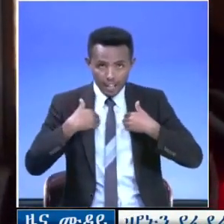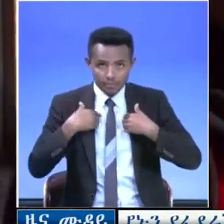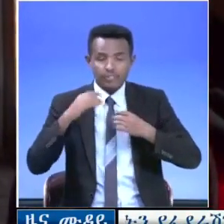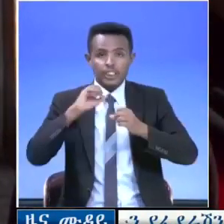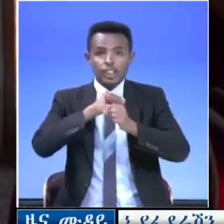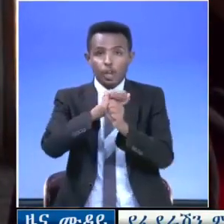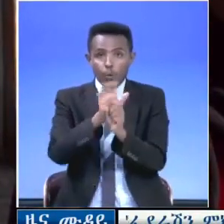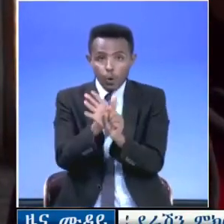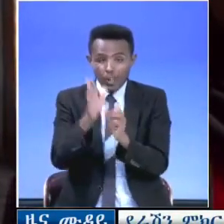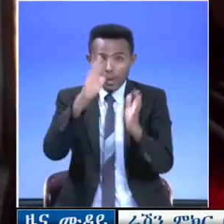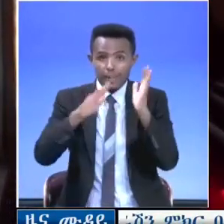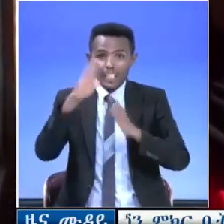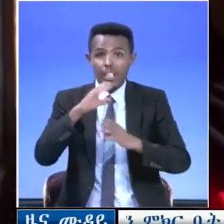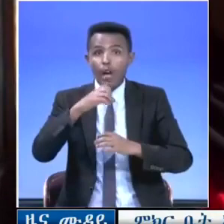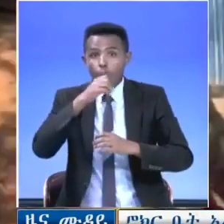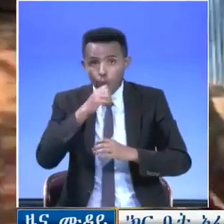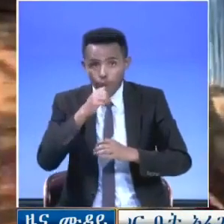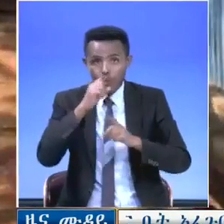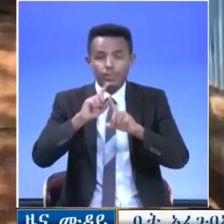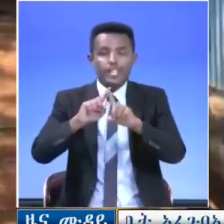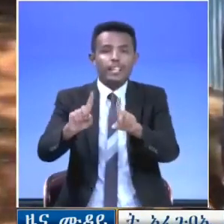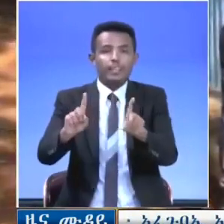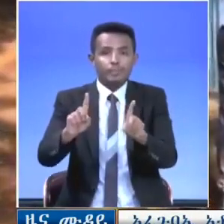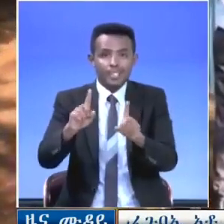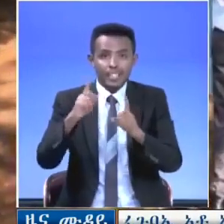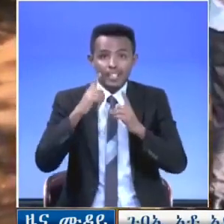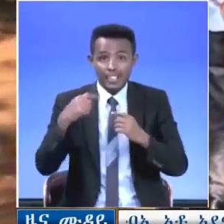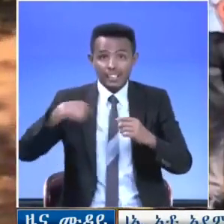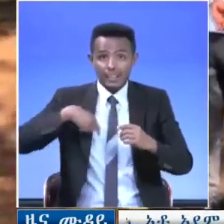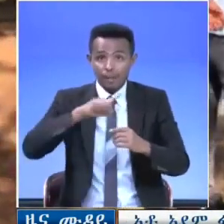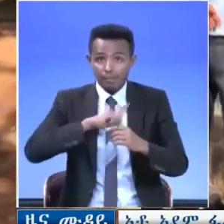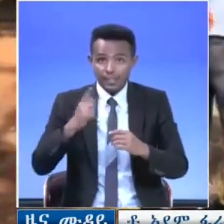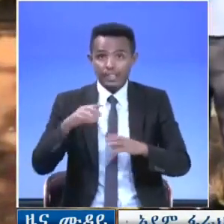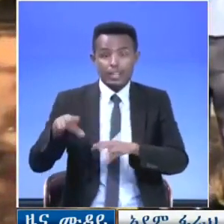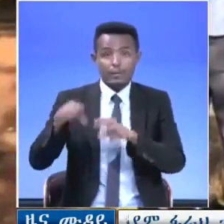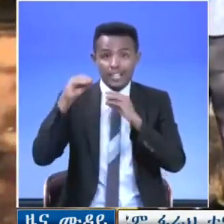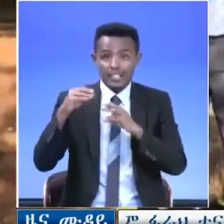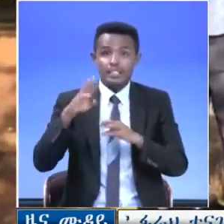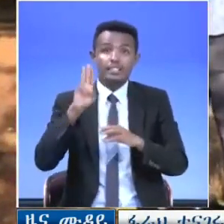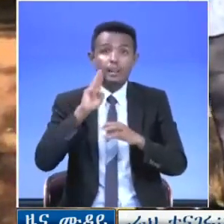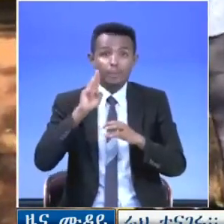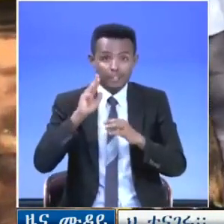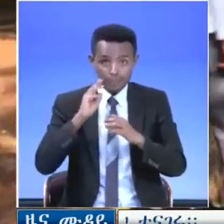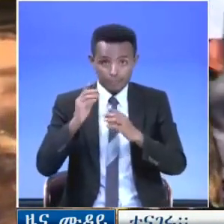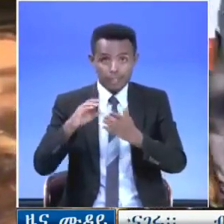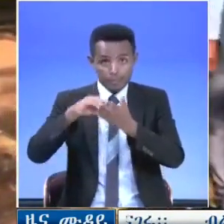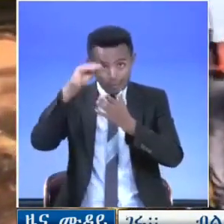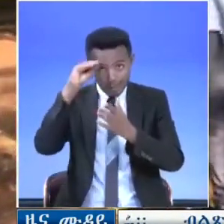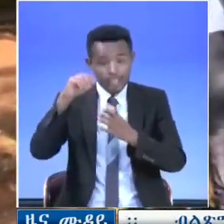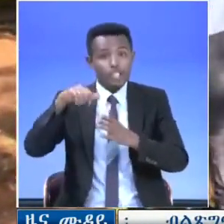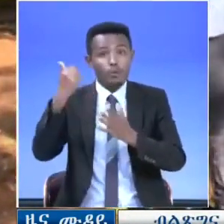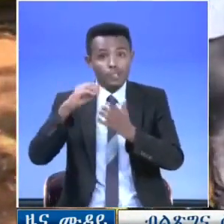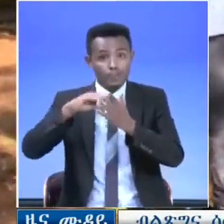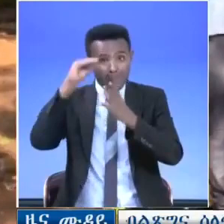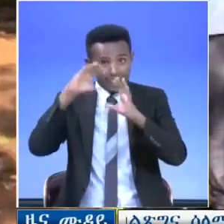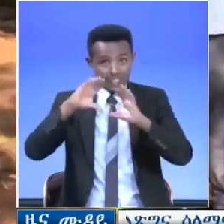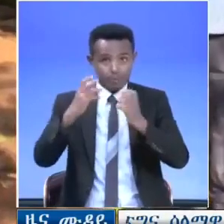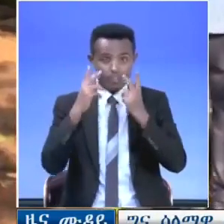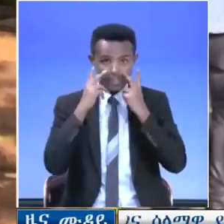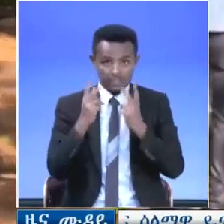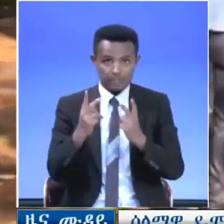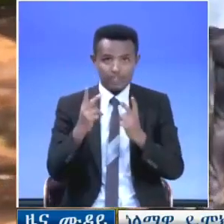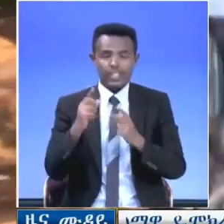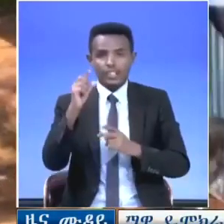ከኮሮና ይል ጉንፋኑ ደግሞ ይለይብናል። እኛም ተማሪ ሰልዋ ከምትማርበት ክፍል ውጭ ያሉትን ሌሎች የመማሪያ ክፍሎች ስንቃኝ